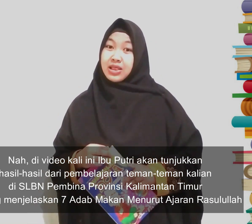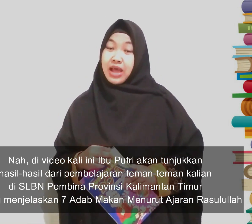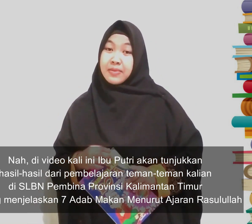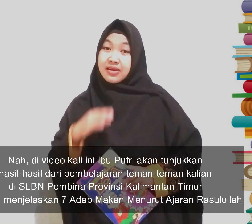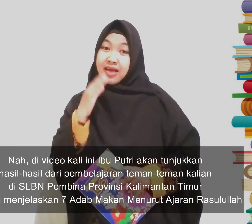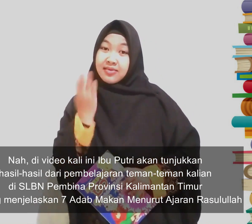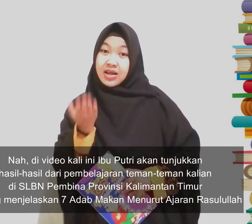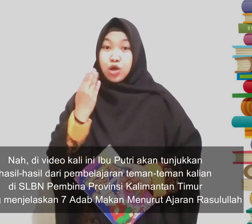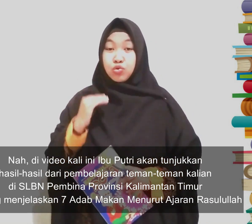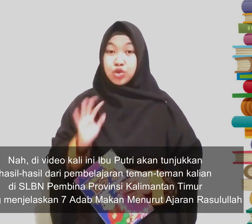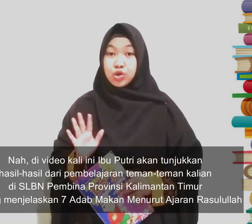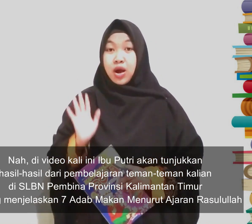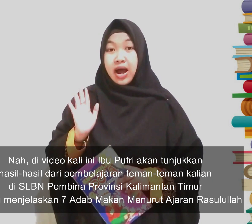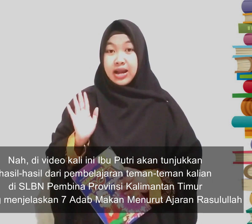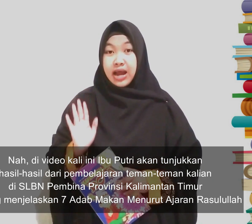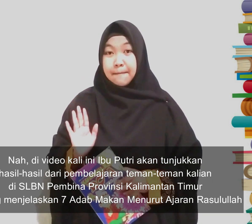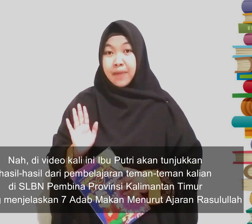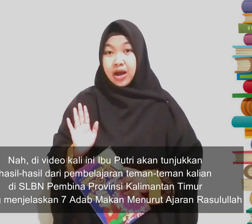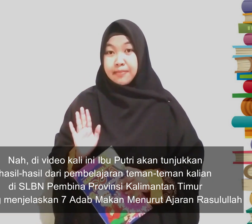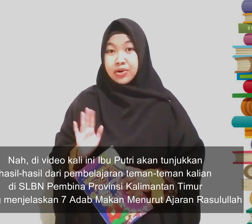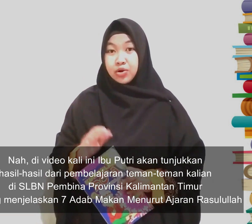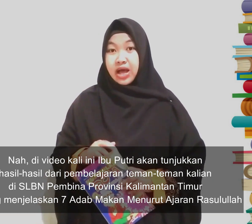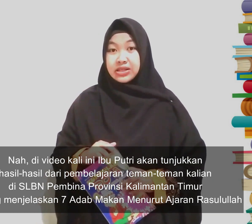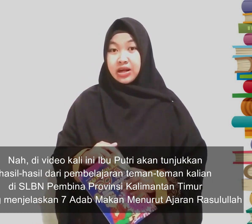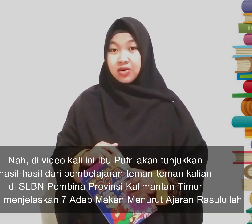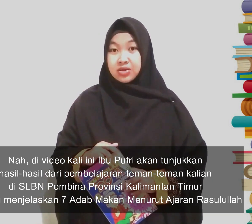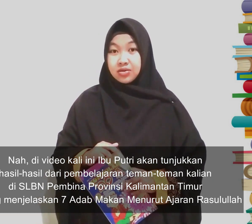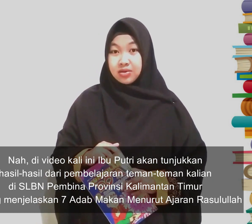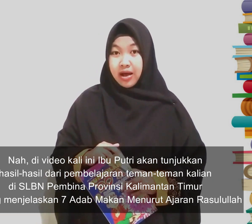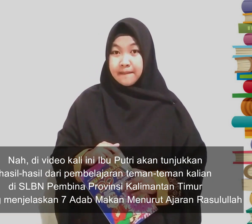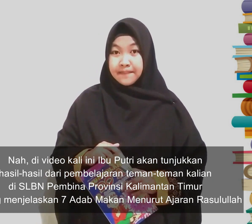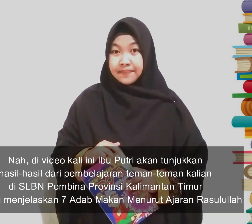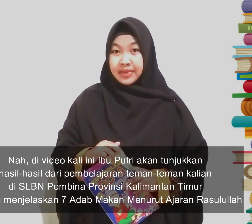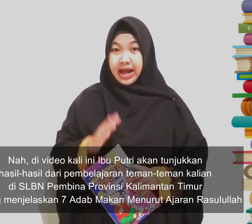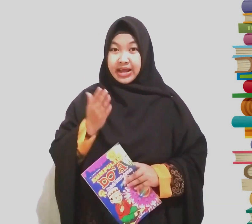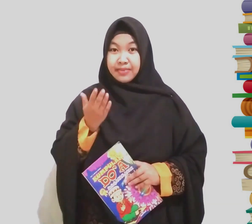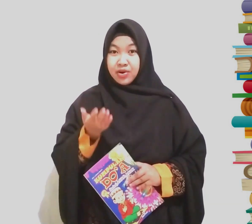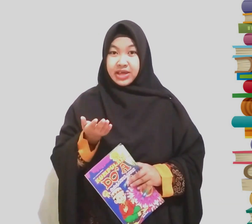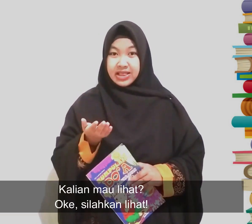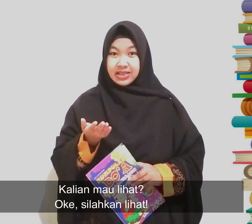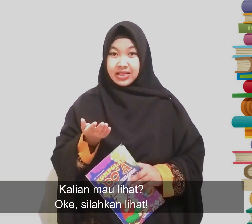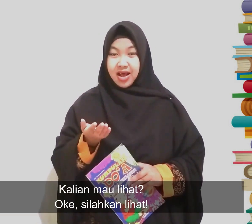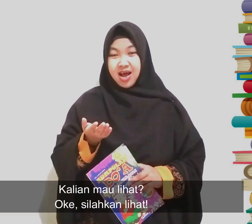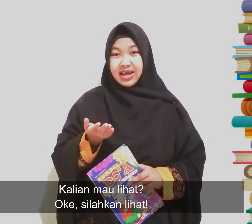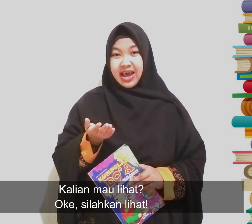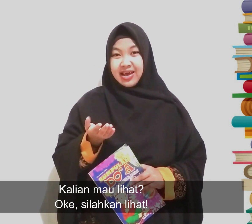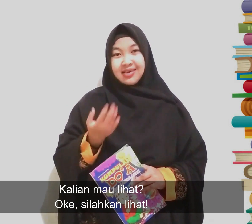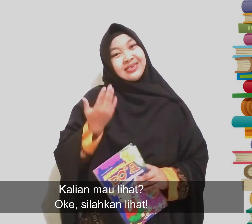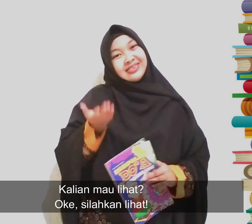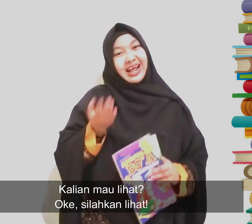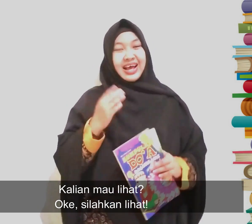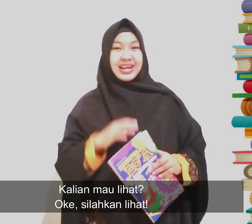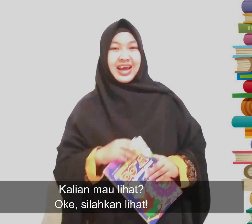Timur tentang menjelaskan 7 adab makan menurut ajaran Rasulullah. Kalian mau lihat?